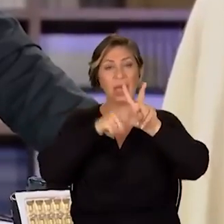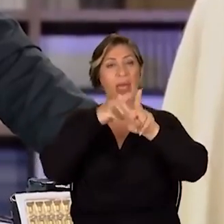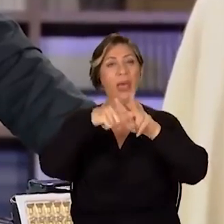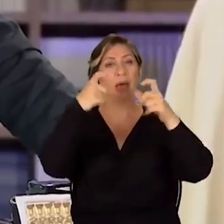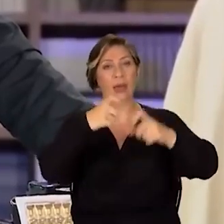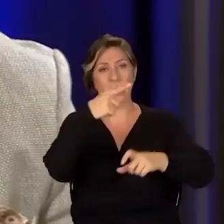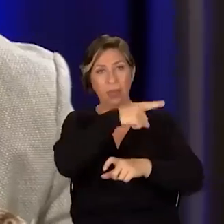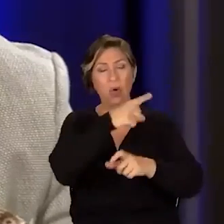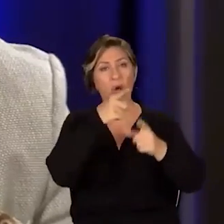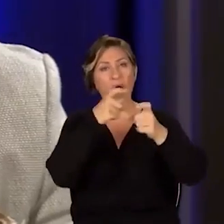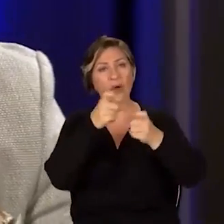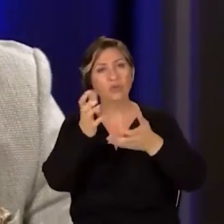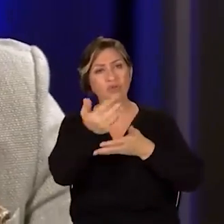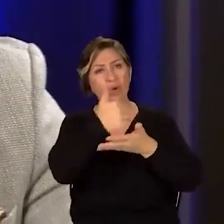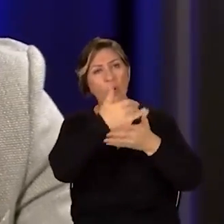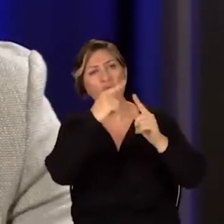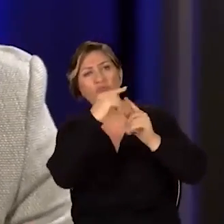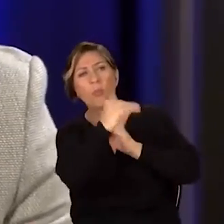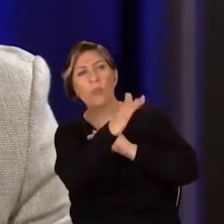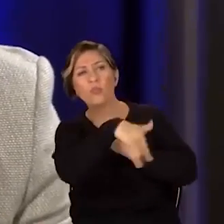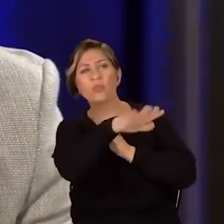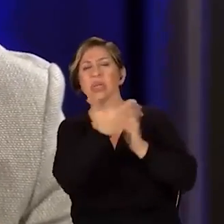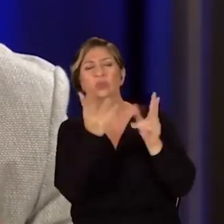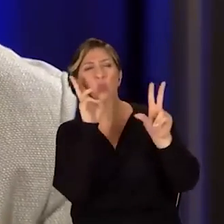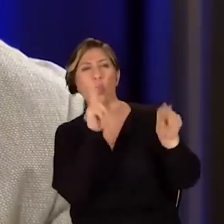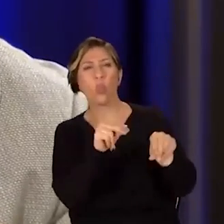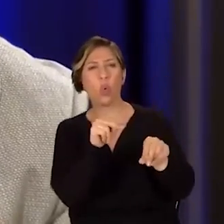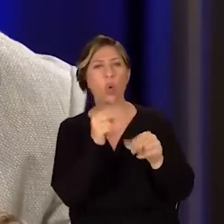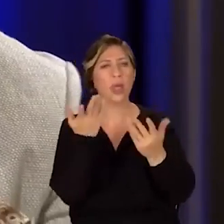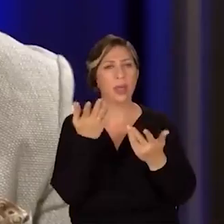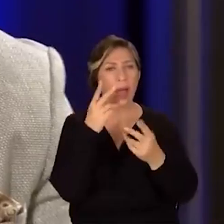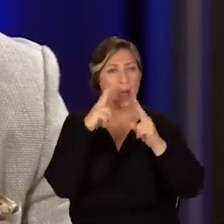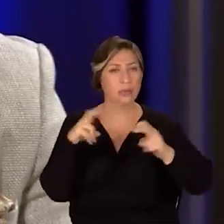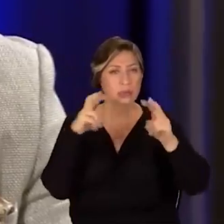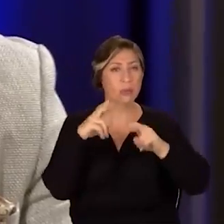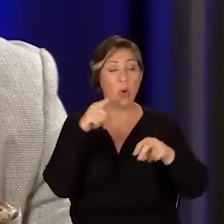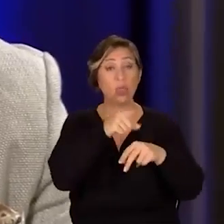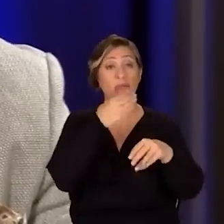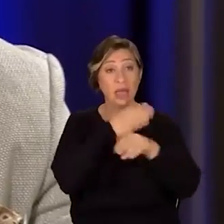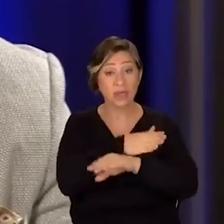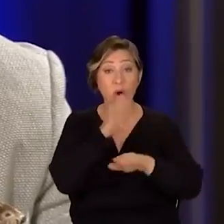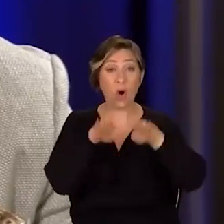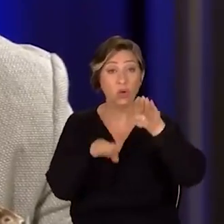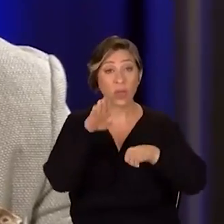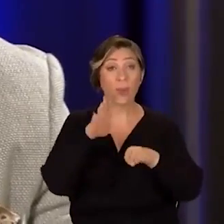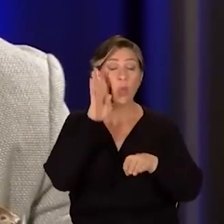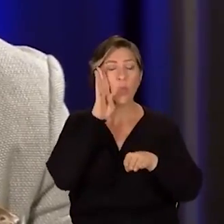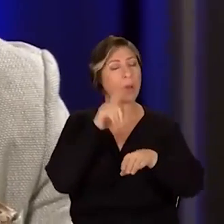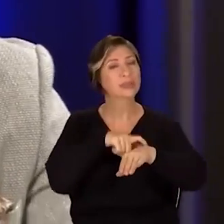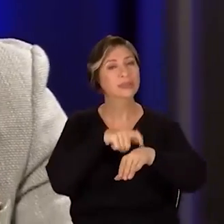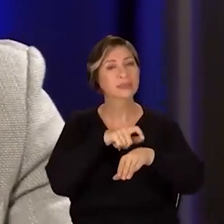Acaba avcı toplayıcı şeyler nasıl uyuyorlar diye. Ama şunu buldular. Onların da aslında ortalama uyuma